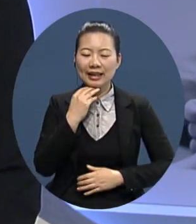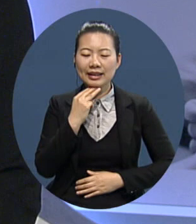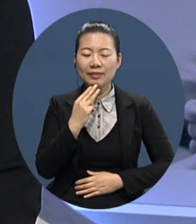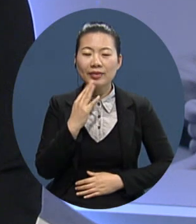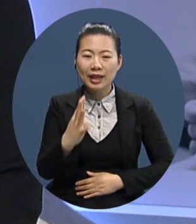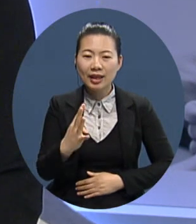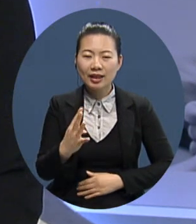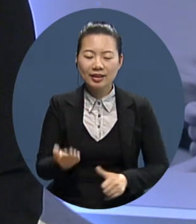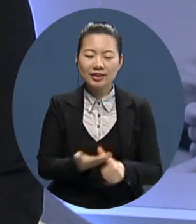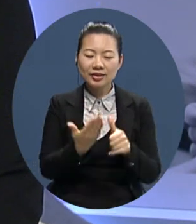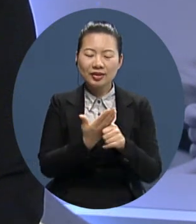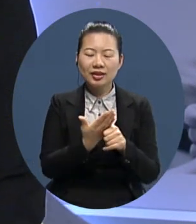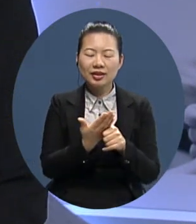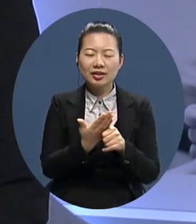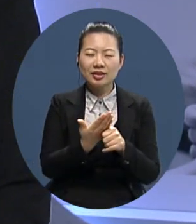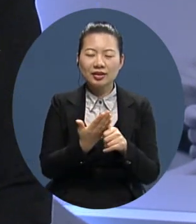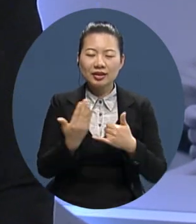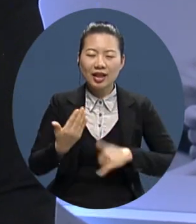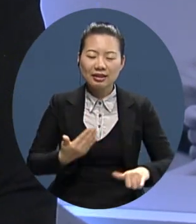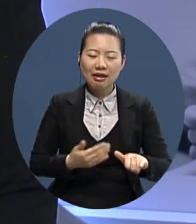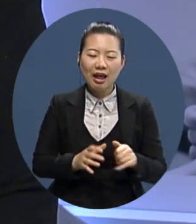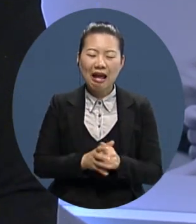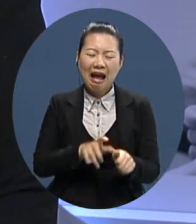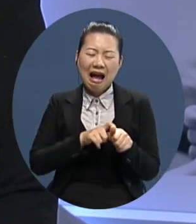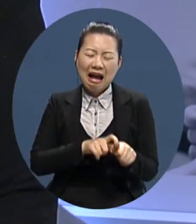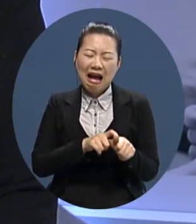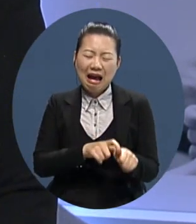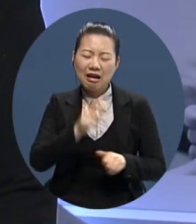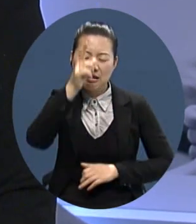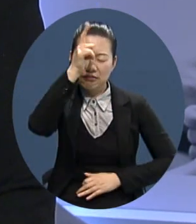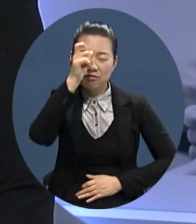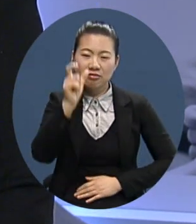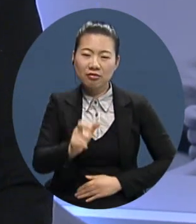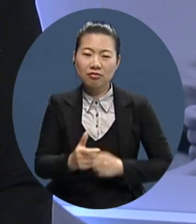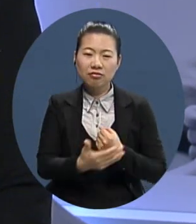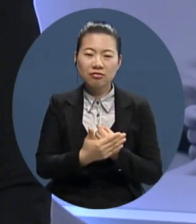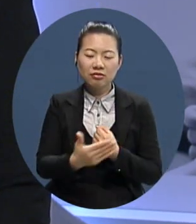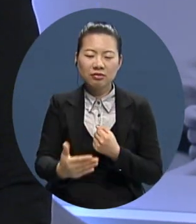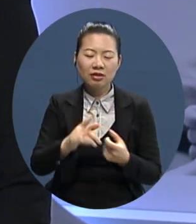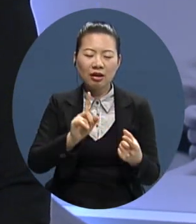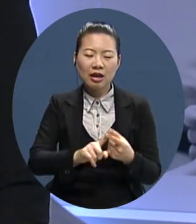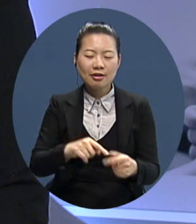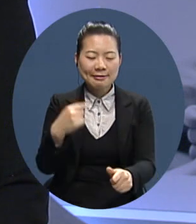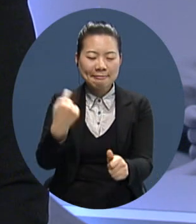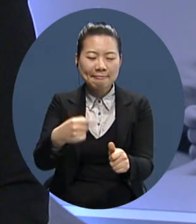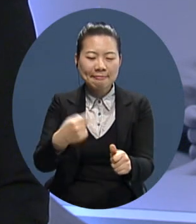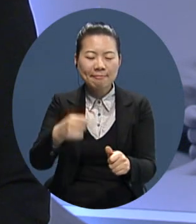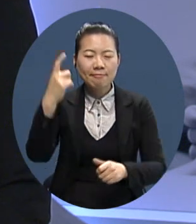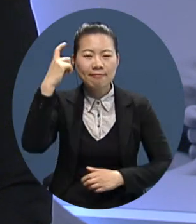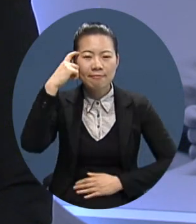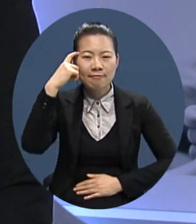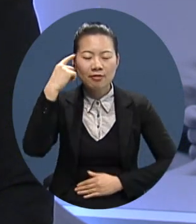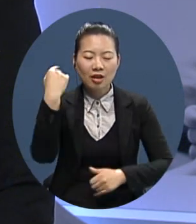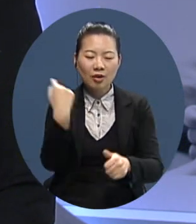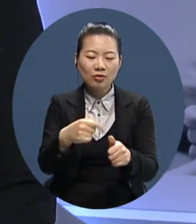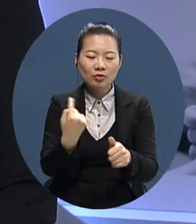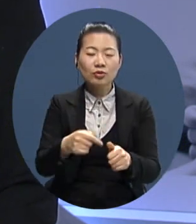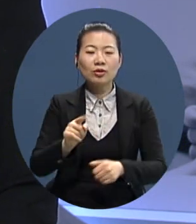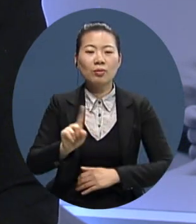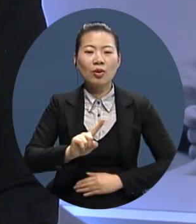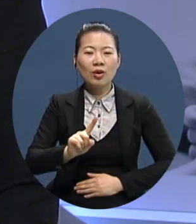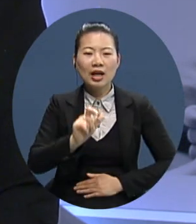아이들을 키우시는 부모님들이 이제 한참 때를 부리고 고집을 부리잖아요, 아이들이요. 그러니까 이것은 이제 훈육을 하셔야 되는데요.